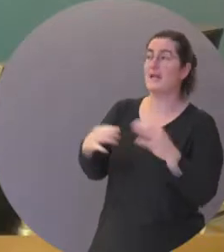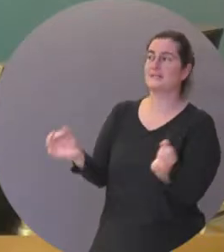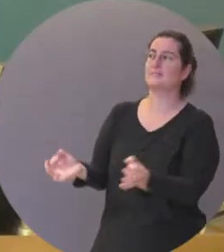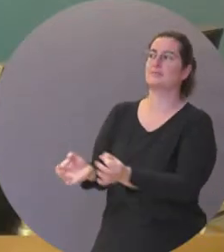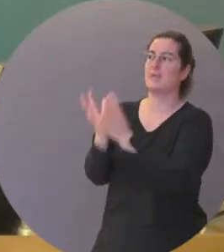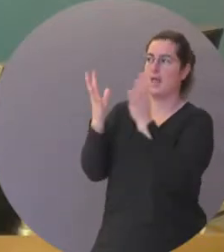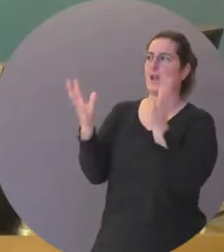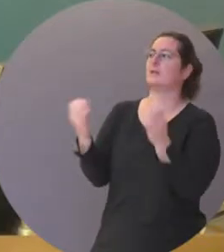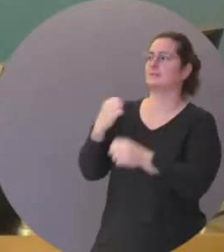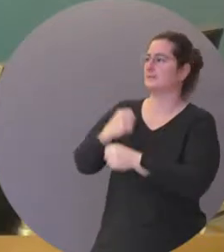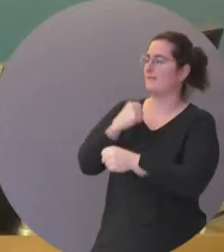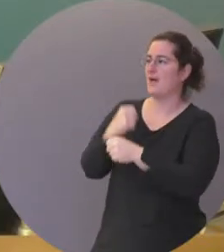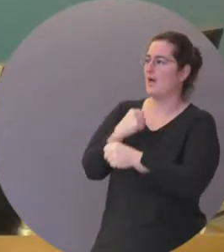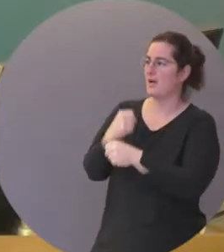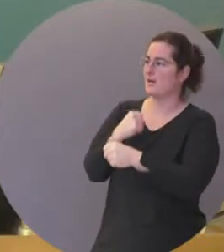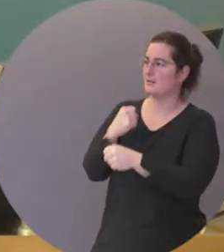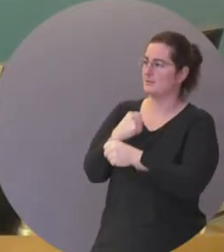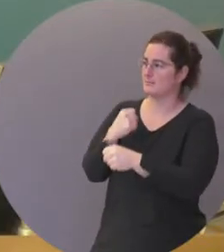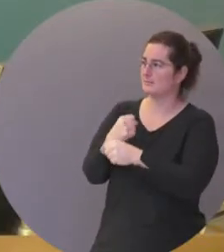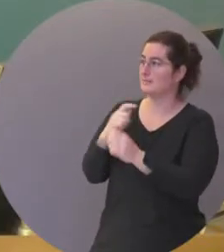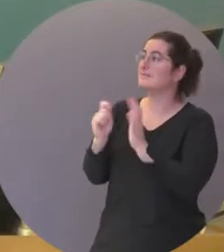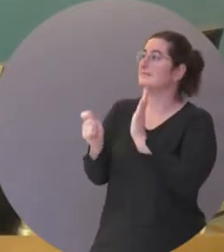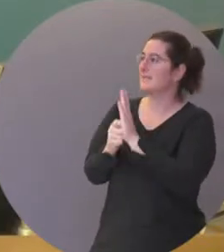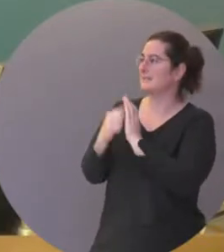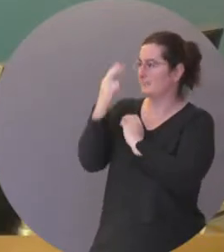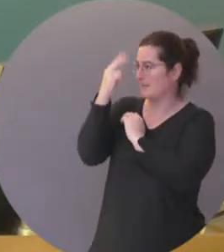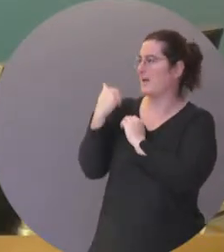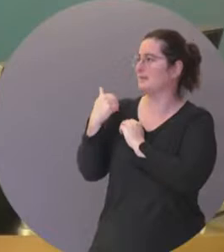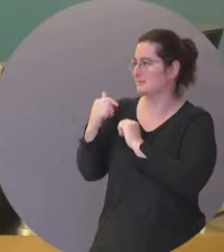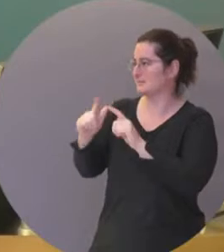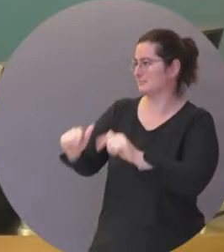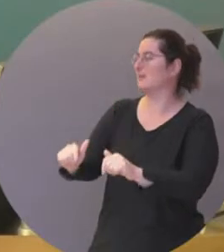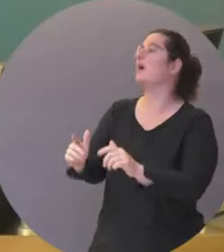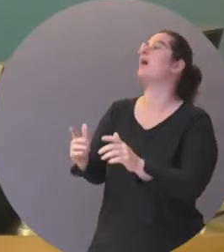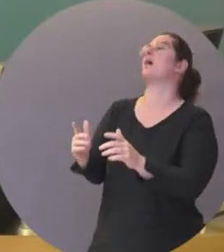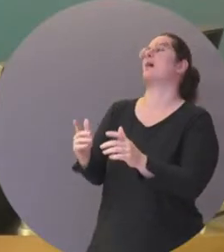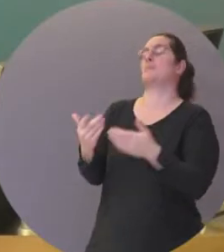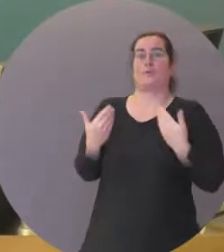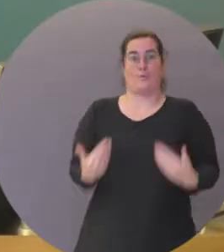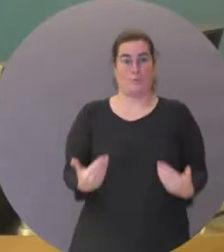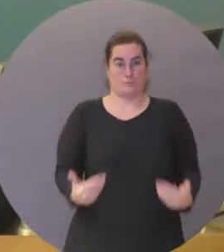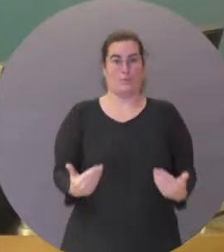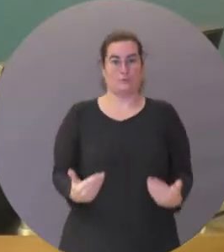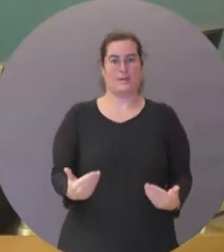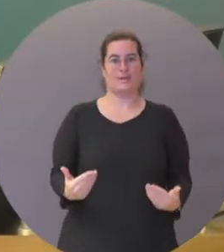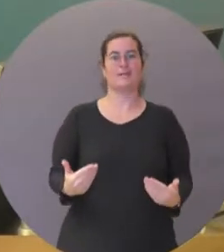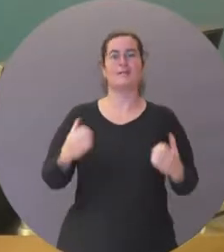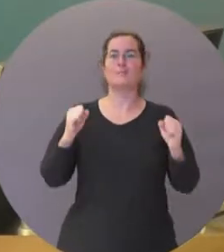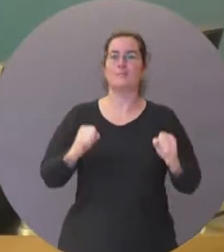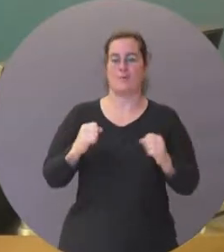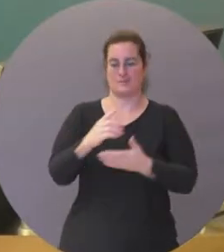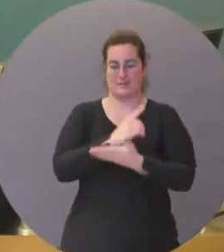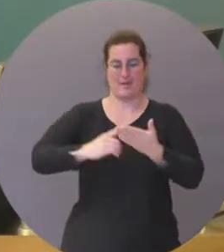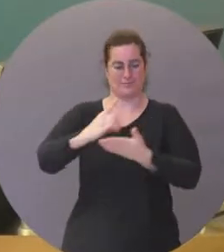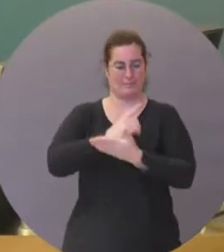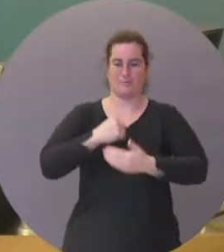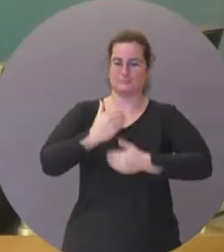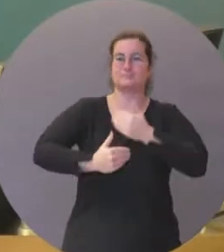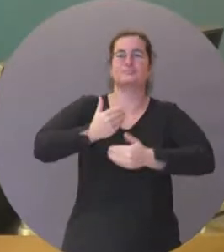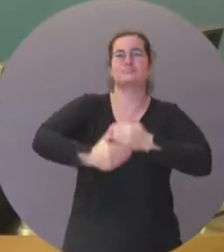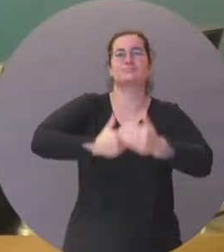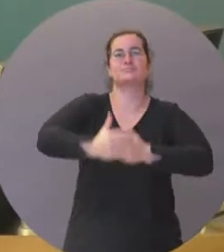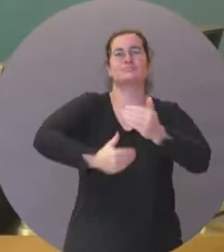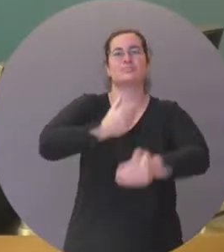pendant cette cyberattaque pour que aujourd'hui nous soyons en capacité de faire fonctionner notre collectivité